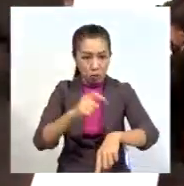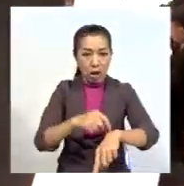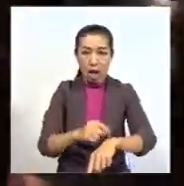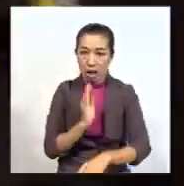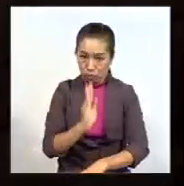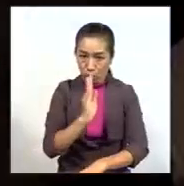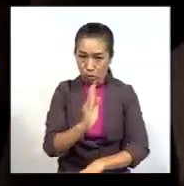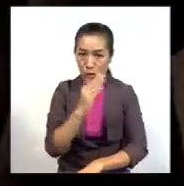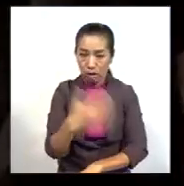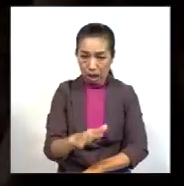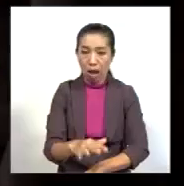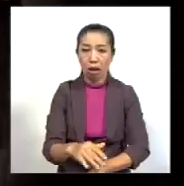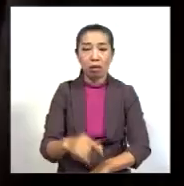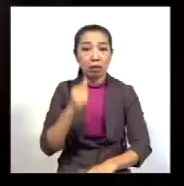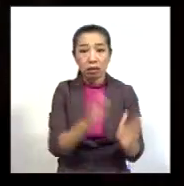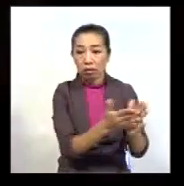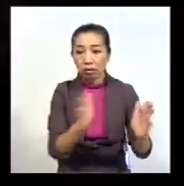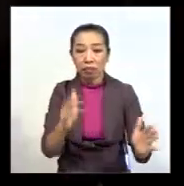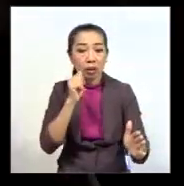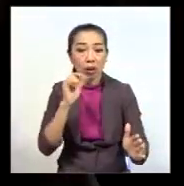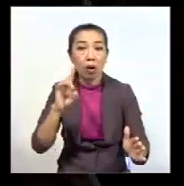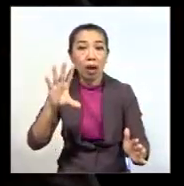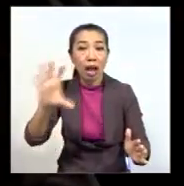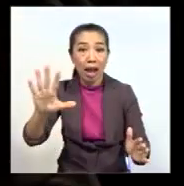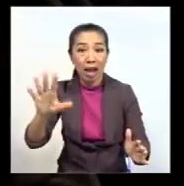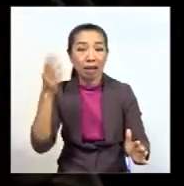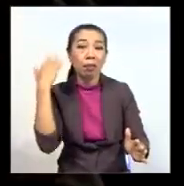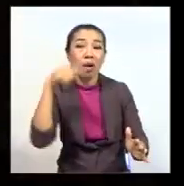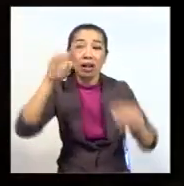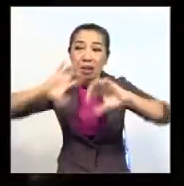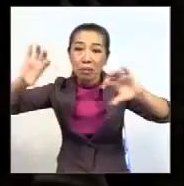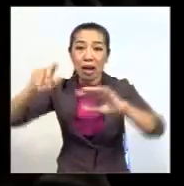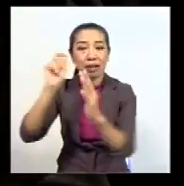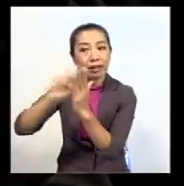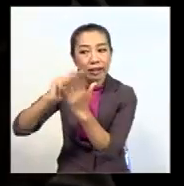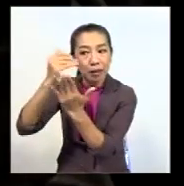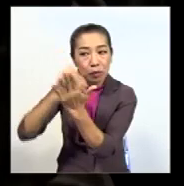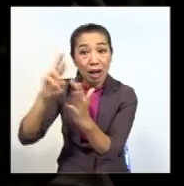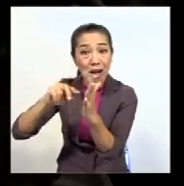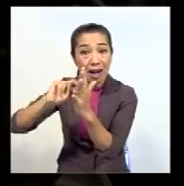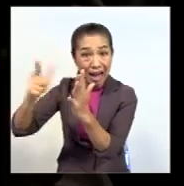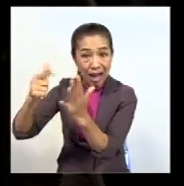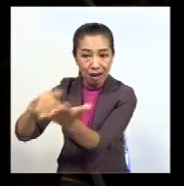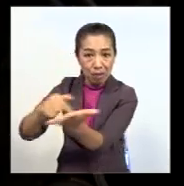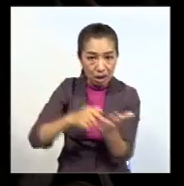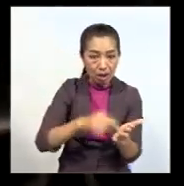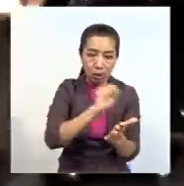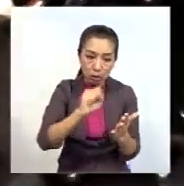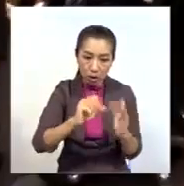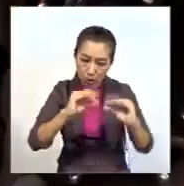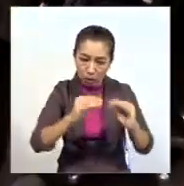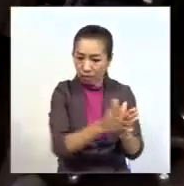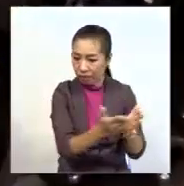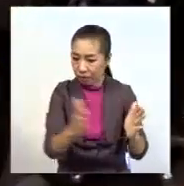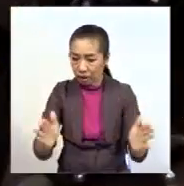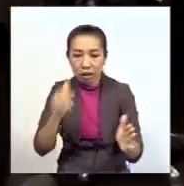และได้ทำตามกรอบเวลาที่กำหนด105วันนับตั้งแต่วันที่รับร่างมาจากรัฐบาลส่วนประเด็นการเสียบบัตรแทนการจะอ้างว่า